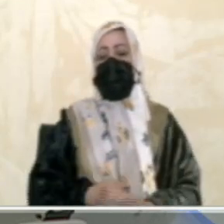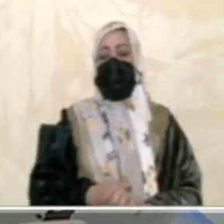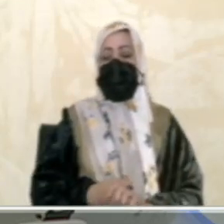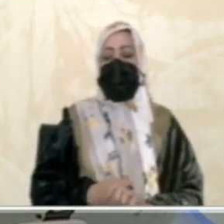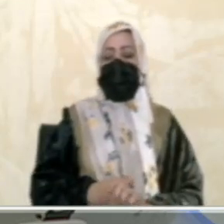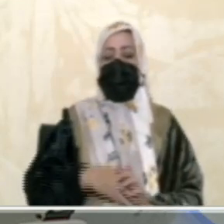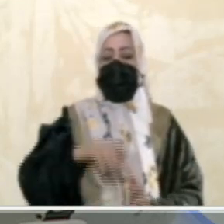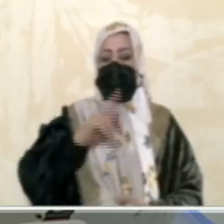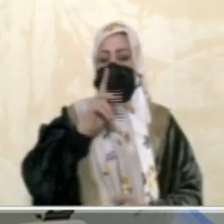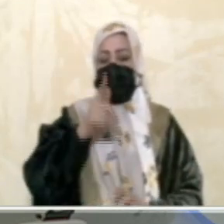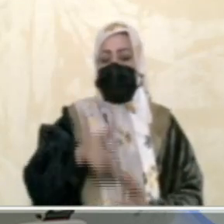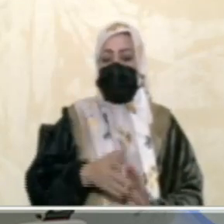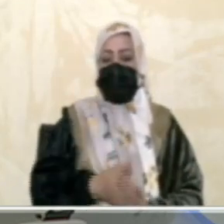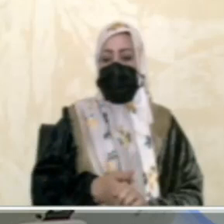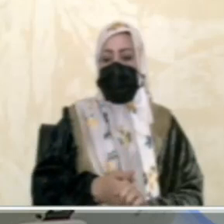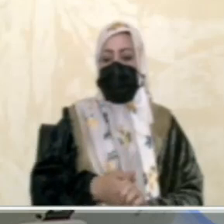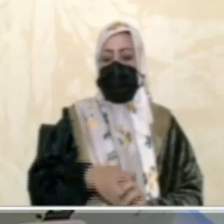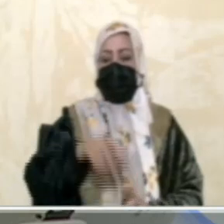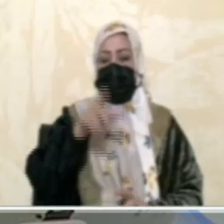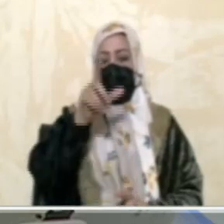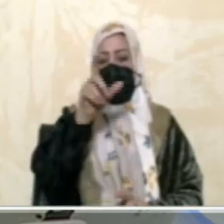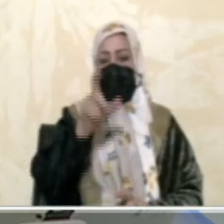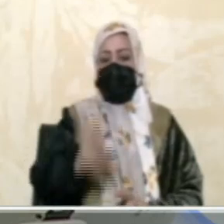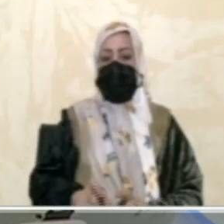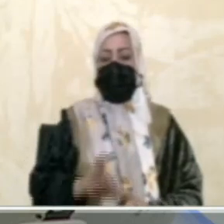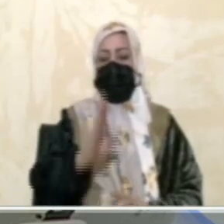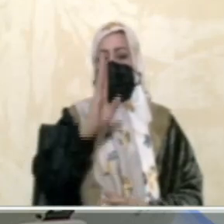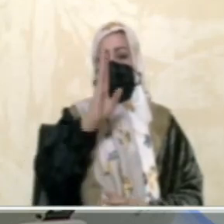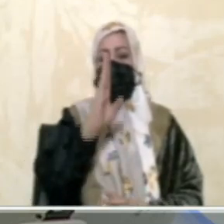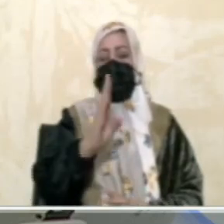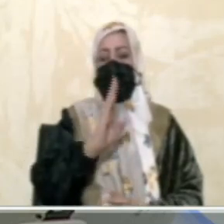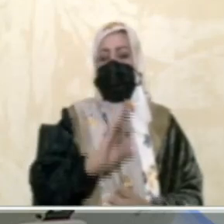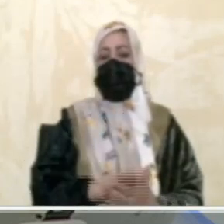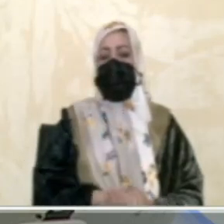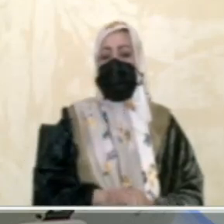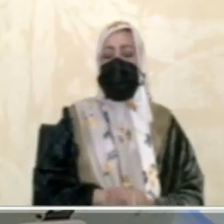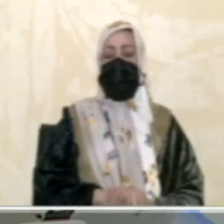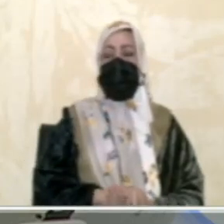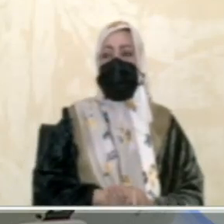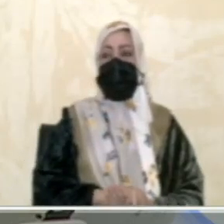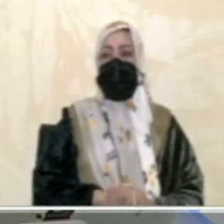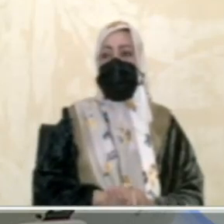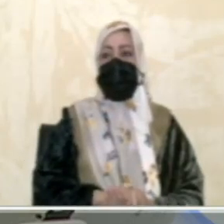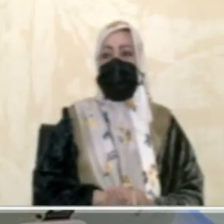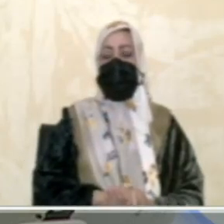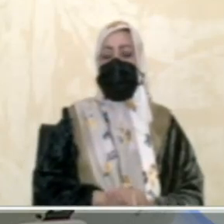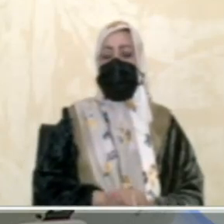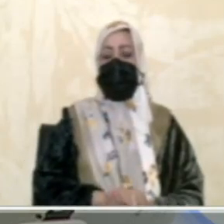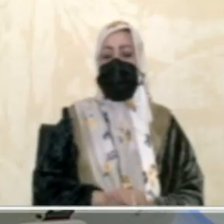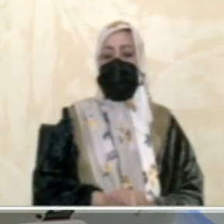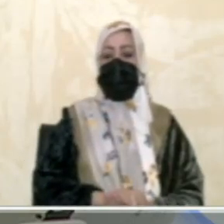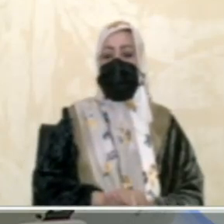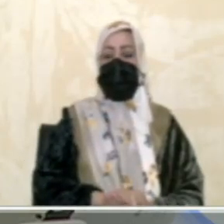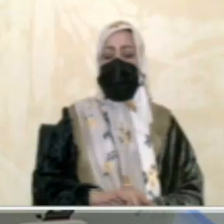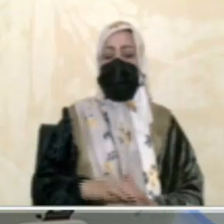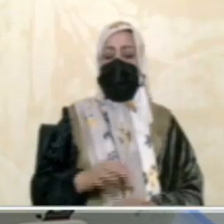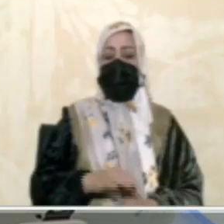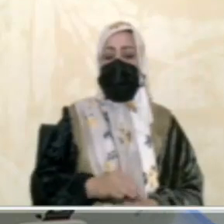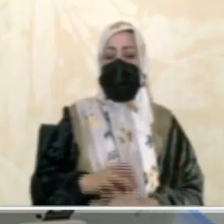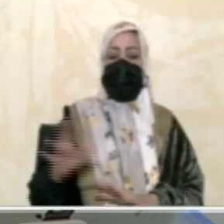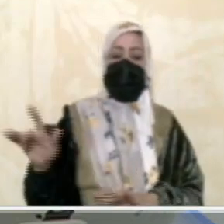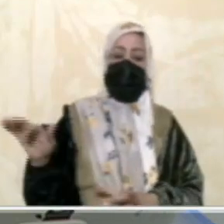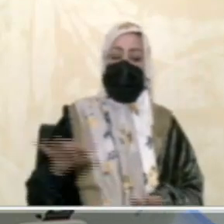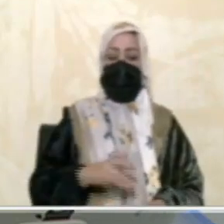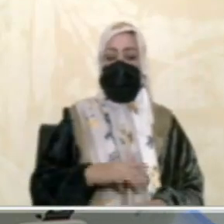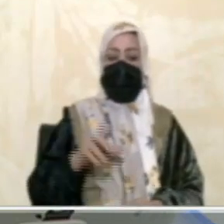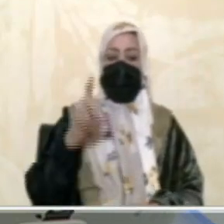المنبر الامام على المنبر وبعض الناس يدخل المسجد فيصلي صلاه تحيه